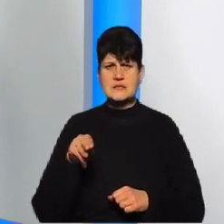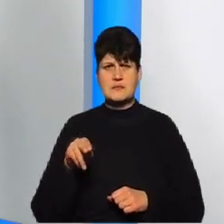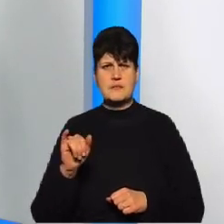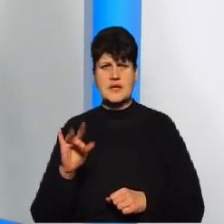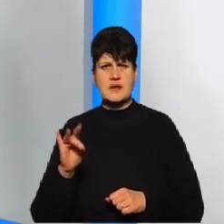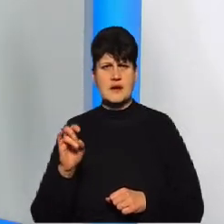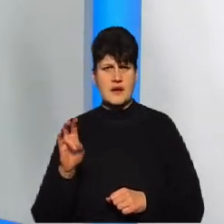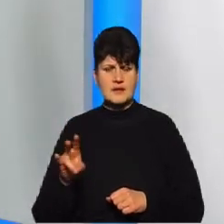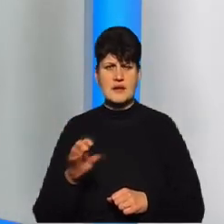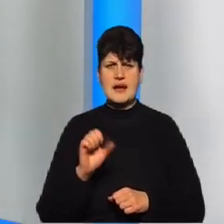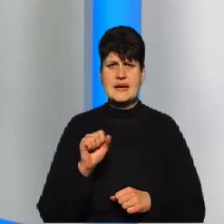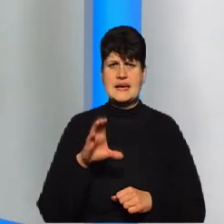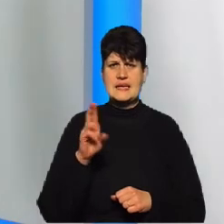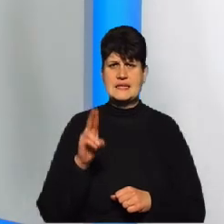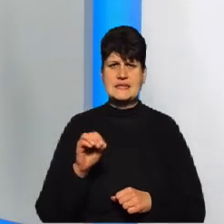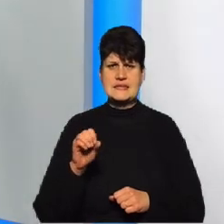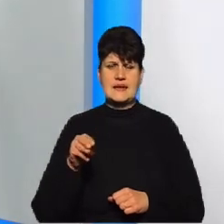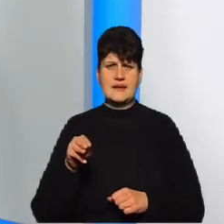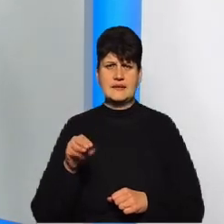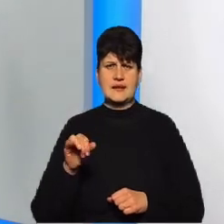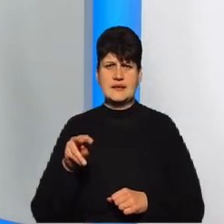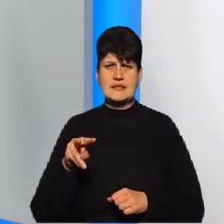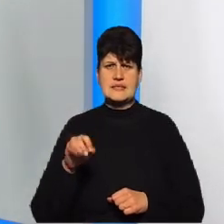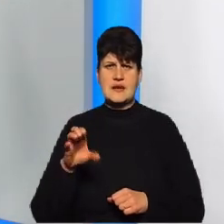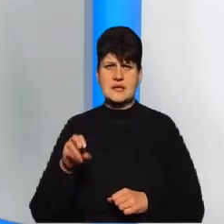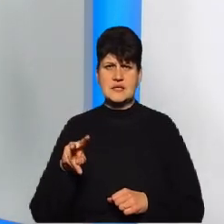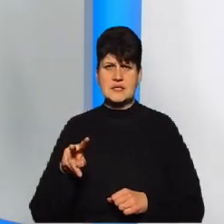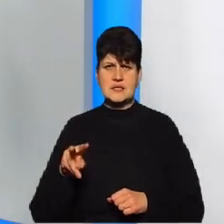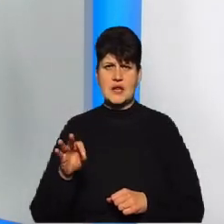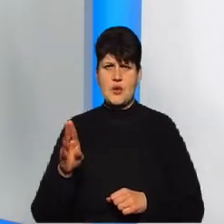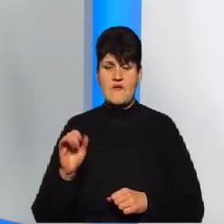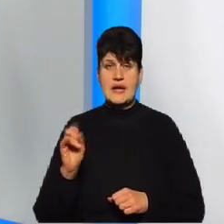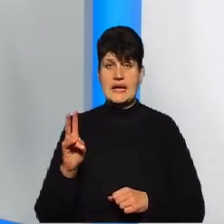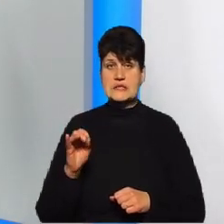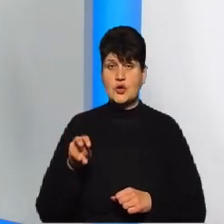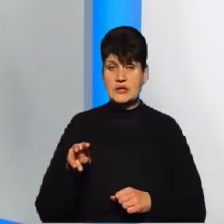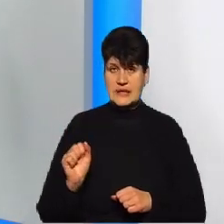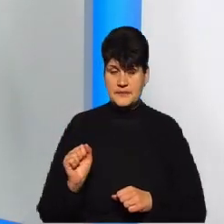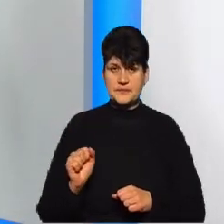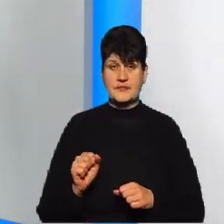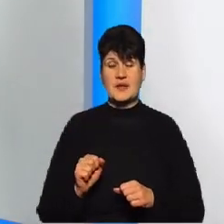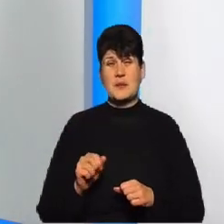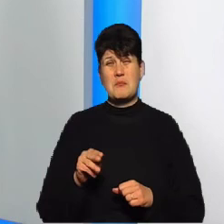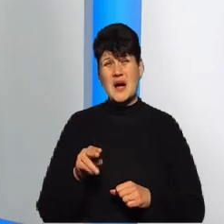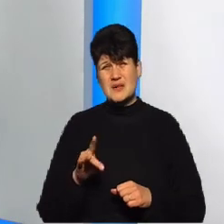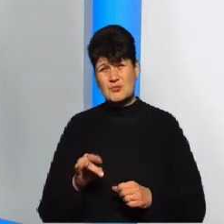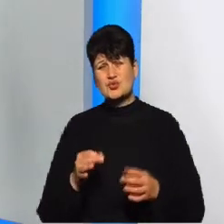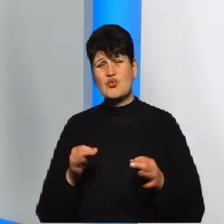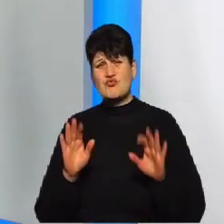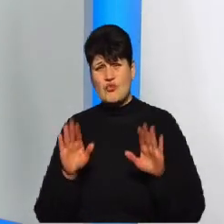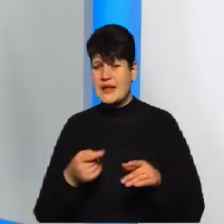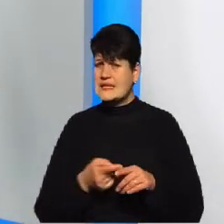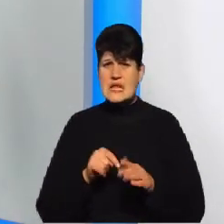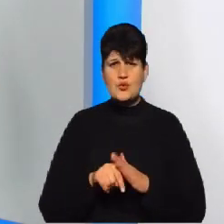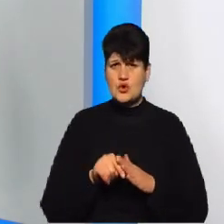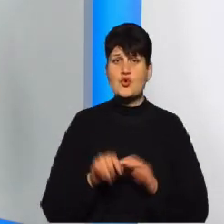ацетилсаліцилової кислоти. Але також не потрібно, хоча парацетамол дозволений, але це не означає, що його